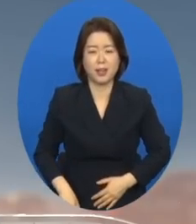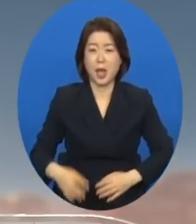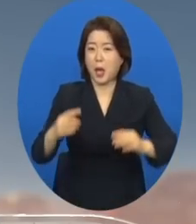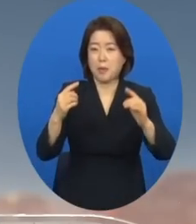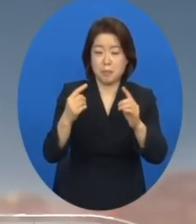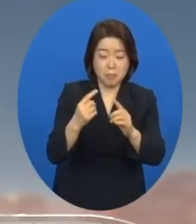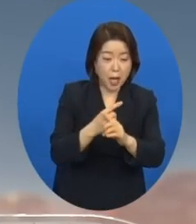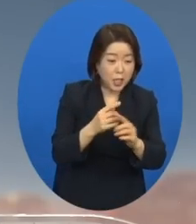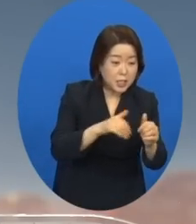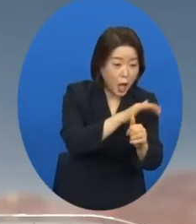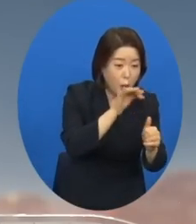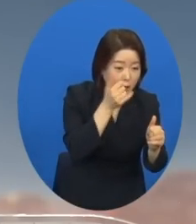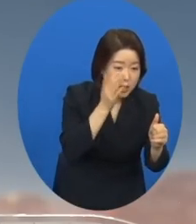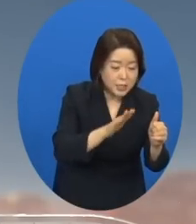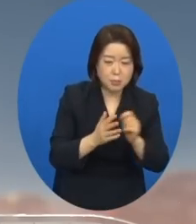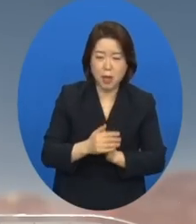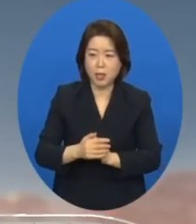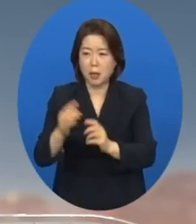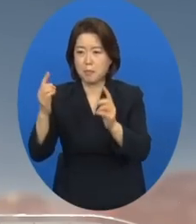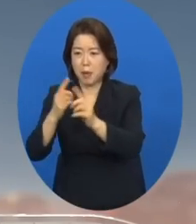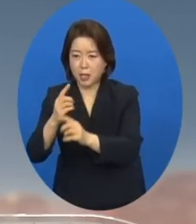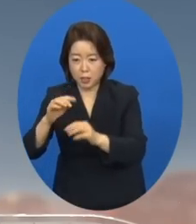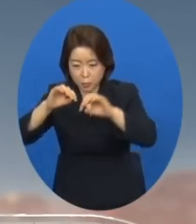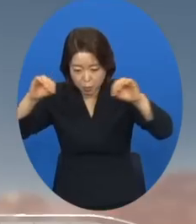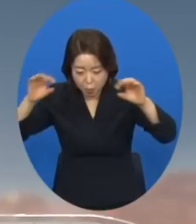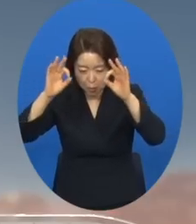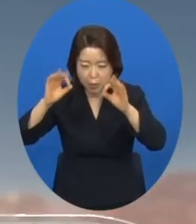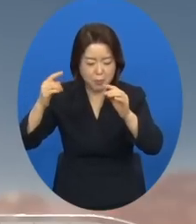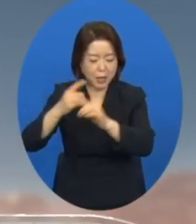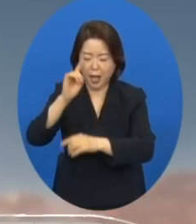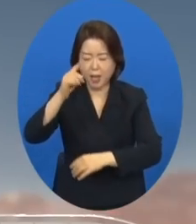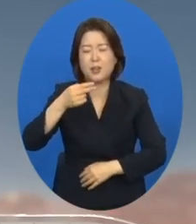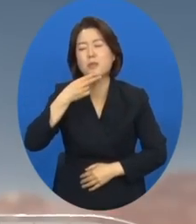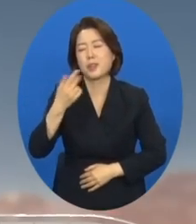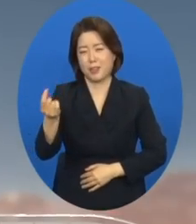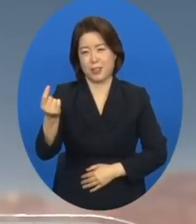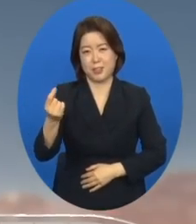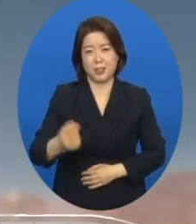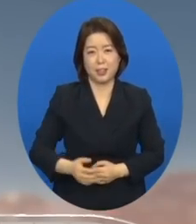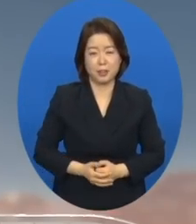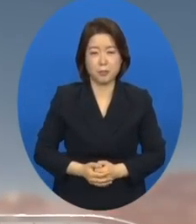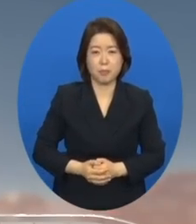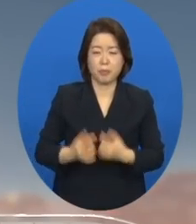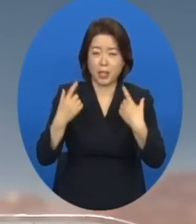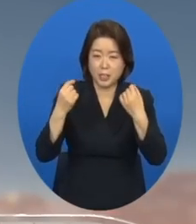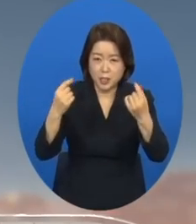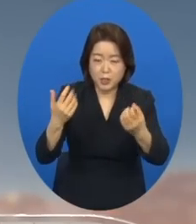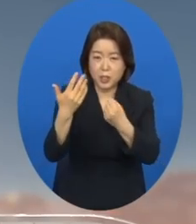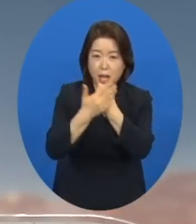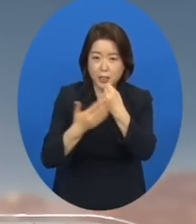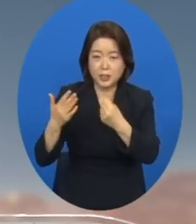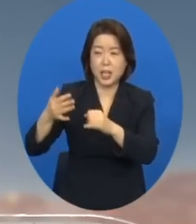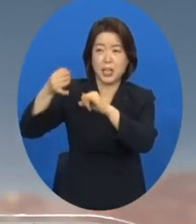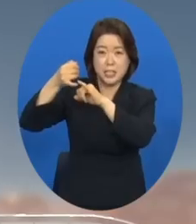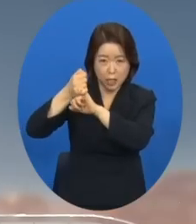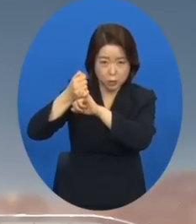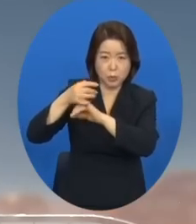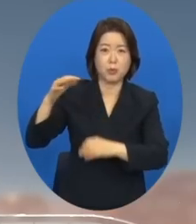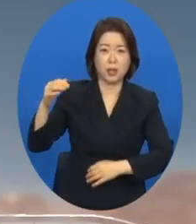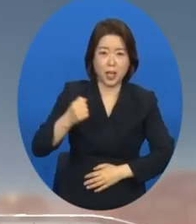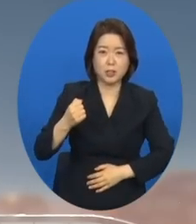변한 것이 있어도 사실은 변한 것은 없는 거예요 그렇기 때문에 그 변화 없는 은혜와 변치 않는 그 약속으로